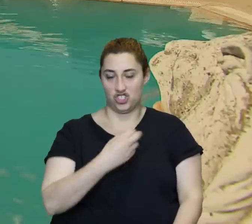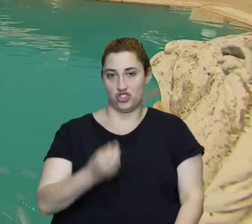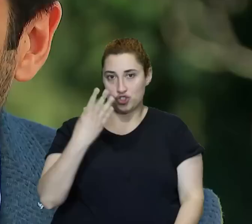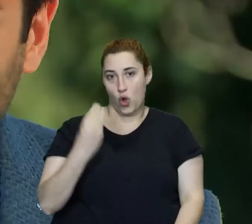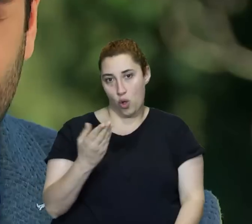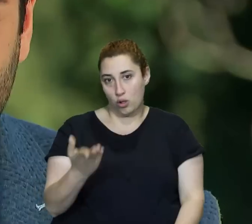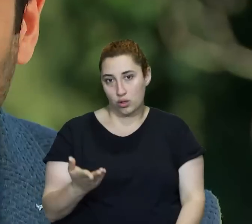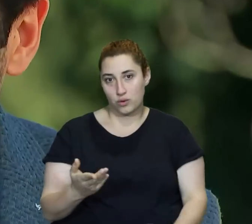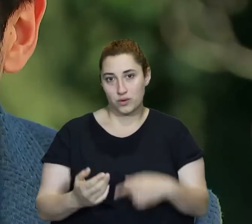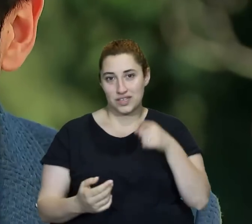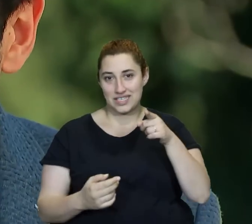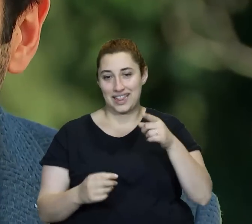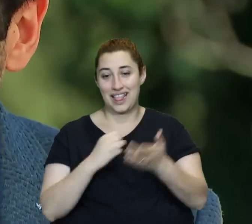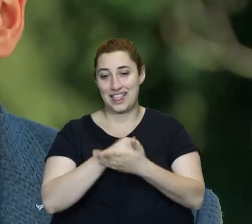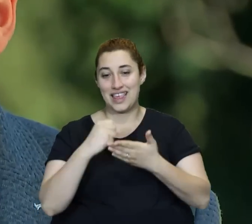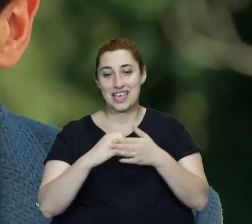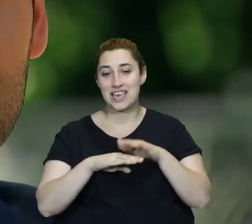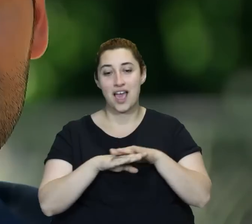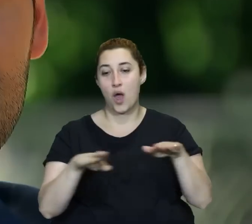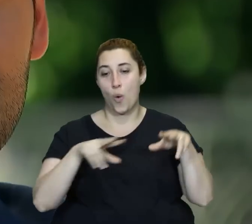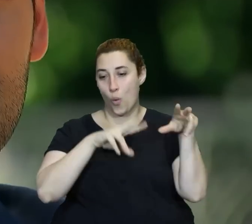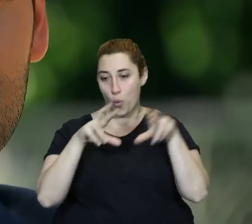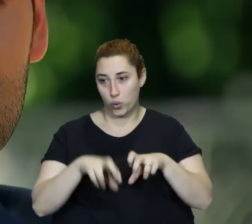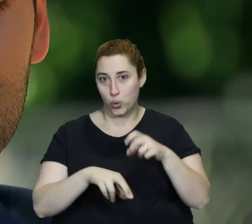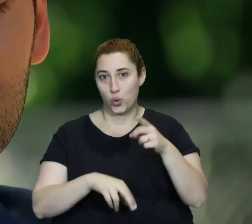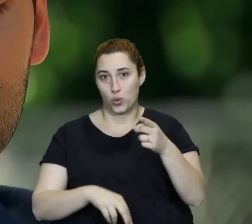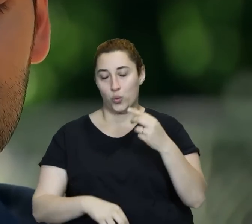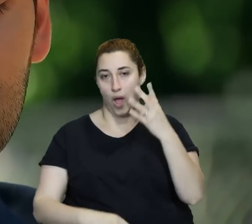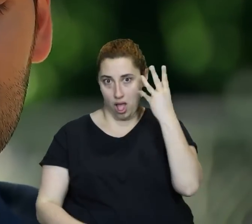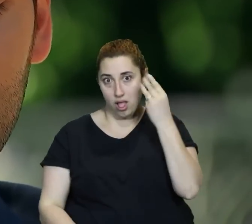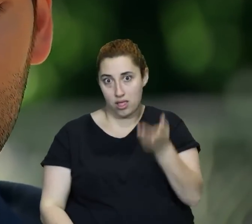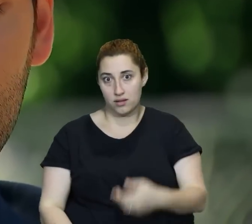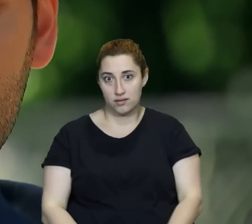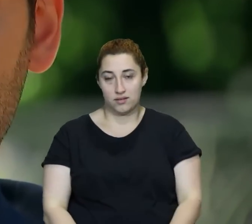olduğuna göre. Seni de o masaya oturmaya ikna eden biri olduğuna göre.